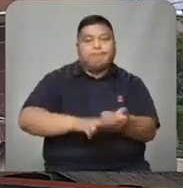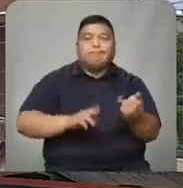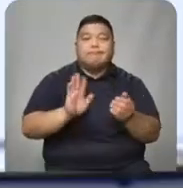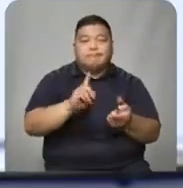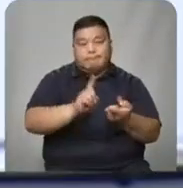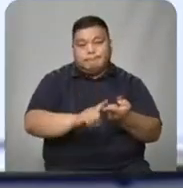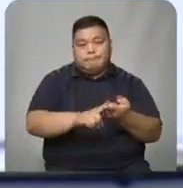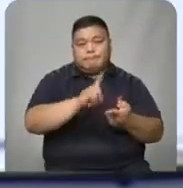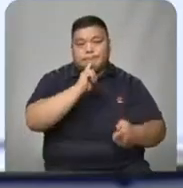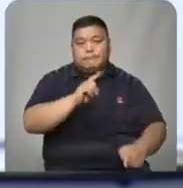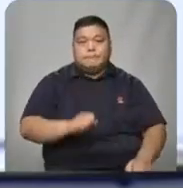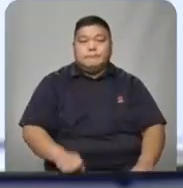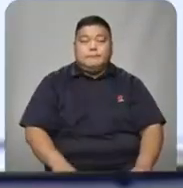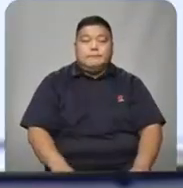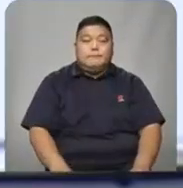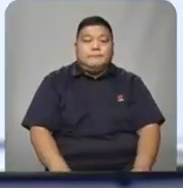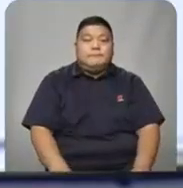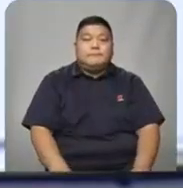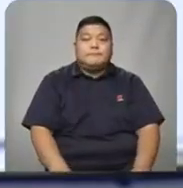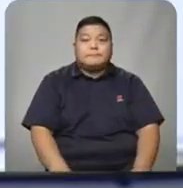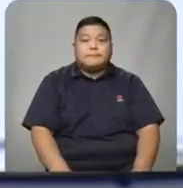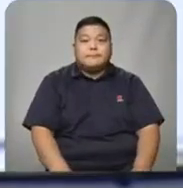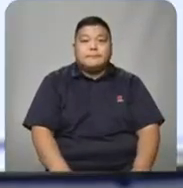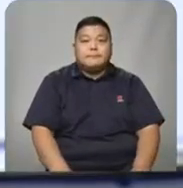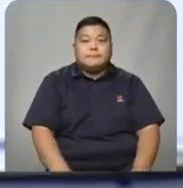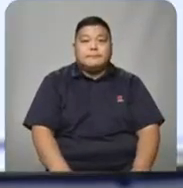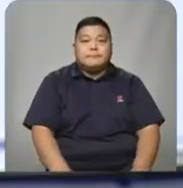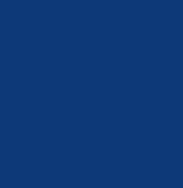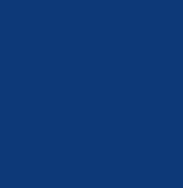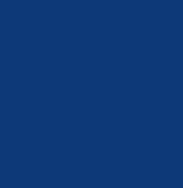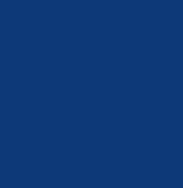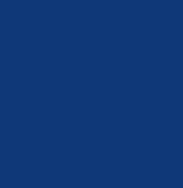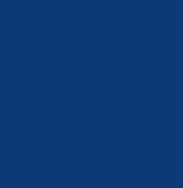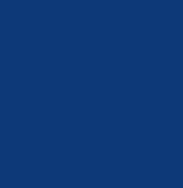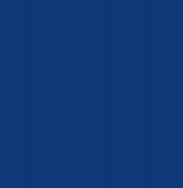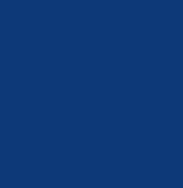설명했습니다 KBS 뉴스 종면구입니다